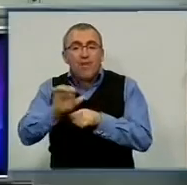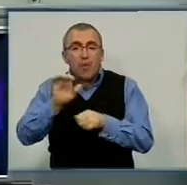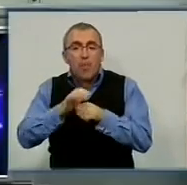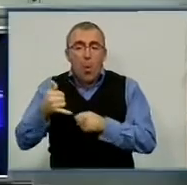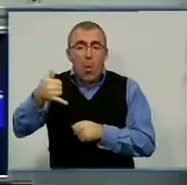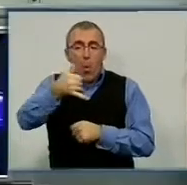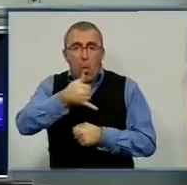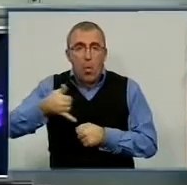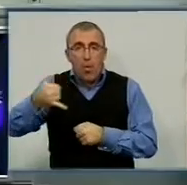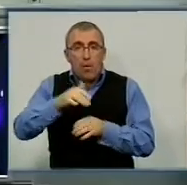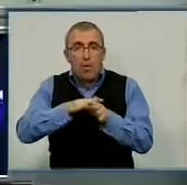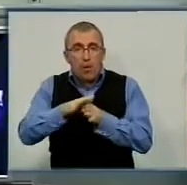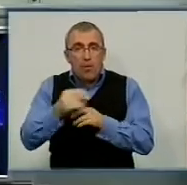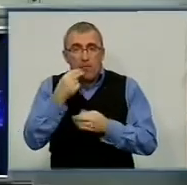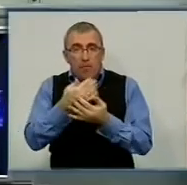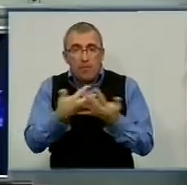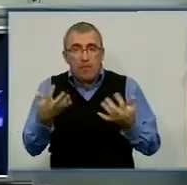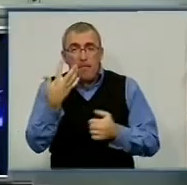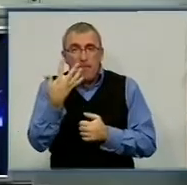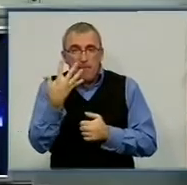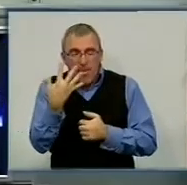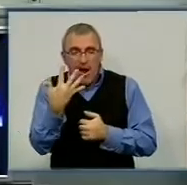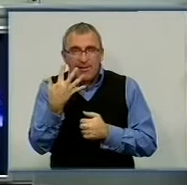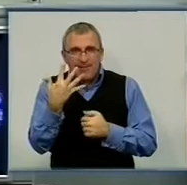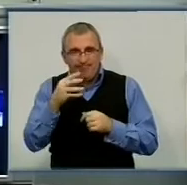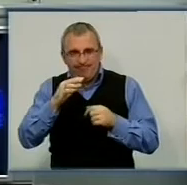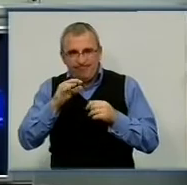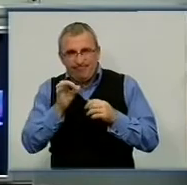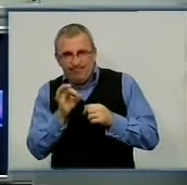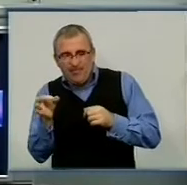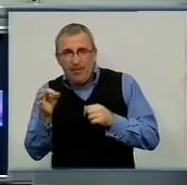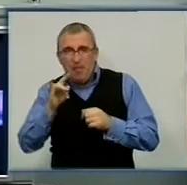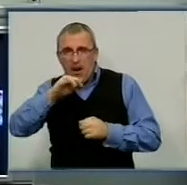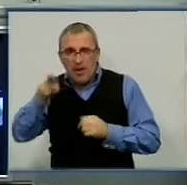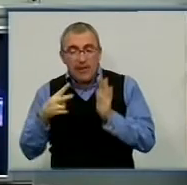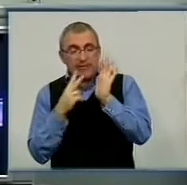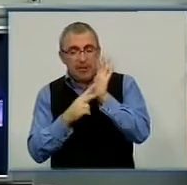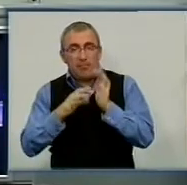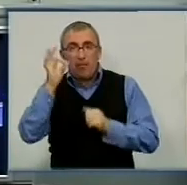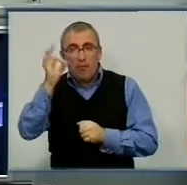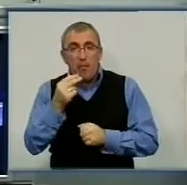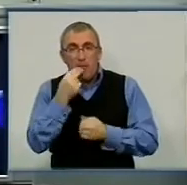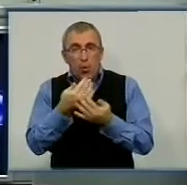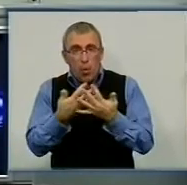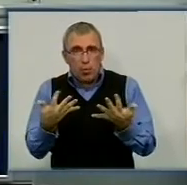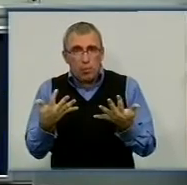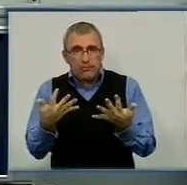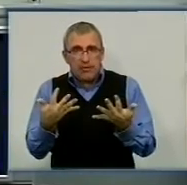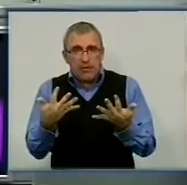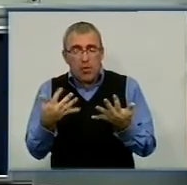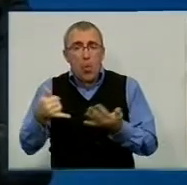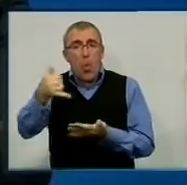ус тих п реалізації продукт п з лишні мільярдів гривен майже 70% - Це продукція